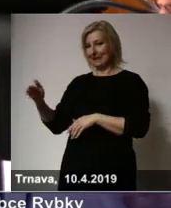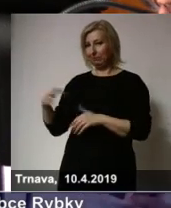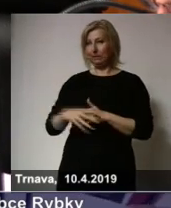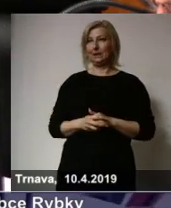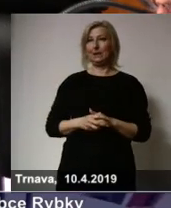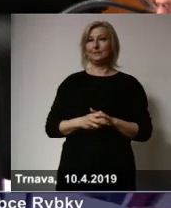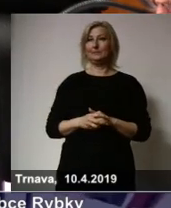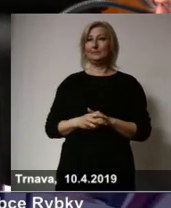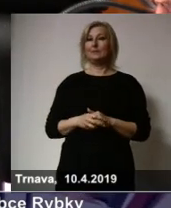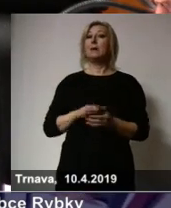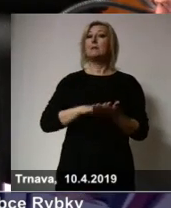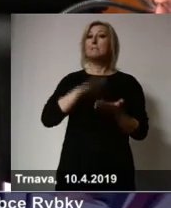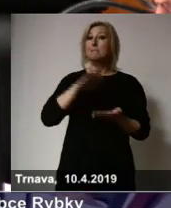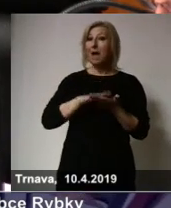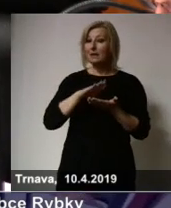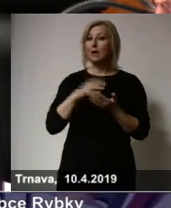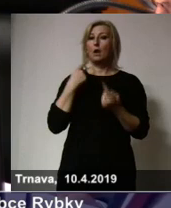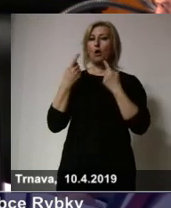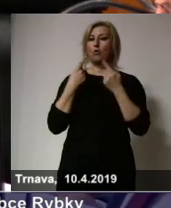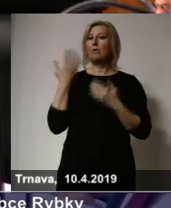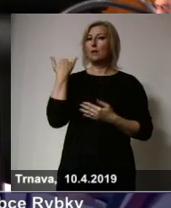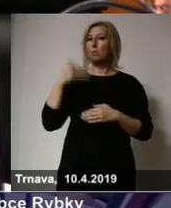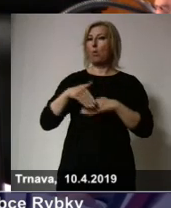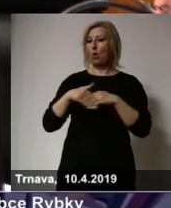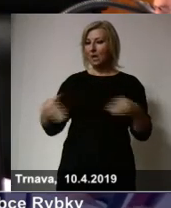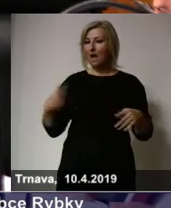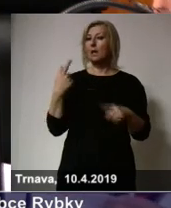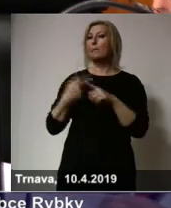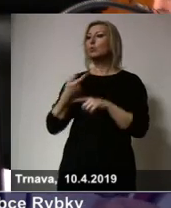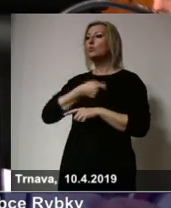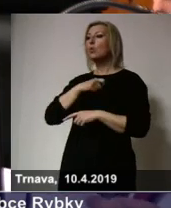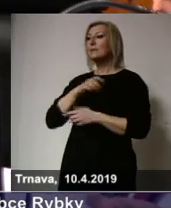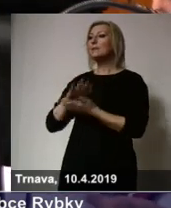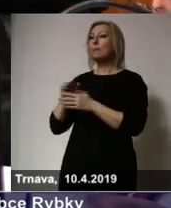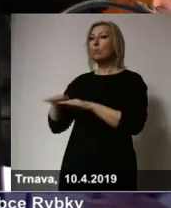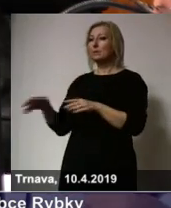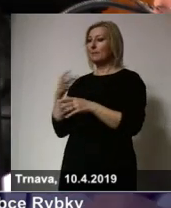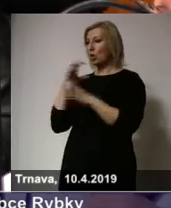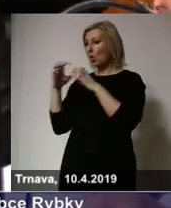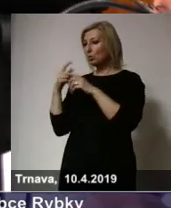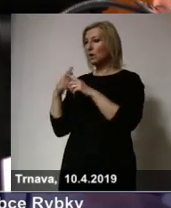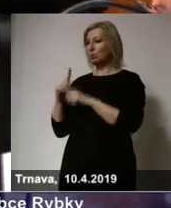Materiál bol prerokovaný aj na rade, aj na Komisii pre pozemné komunikácie a dopravu bez pripomienok.